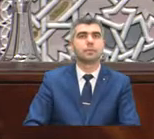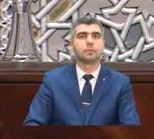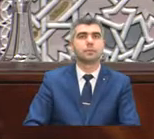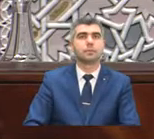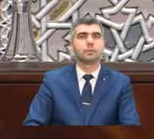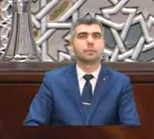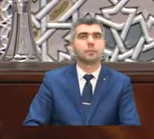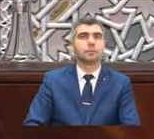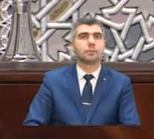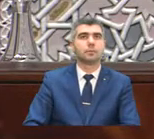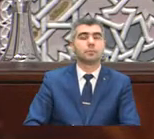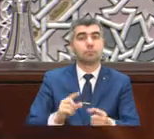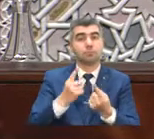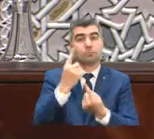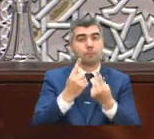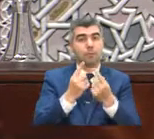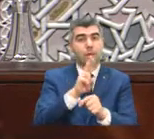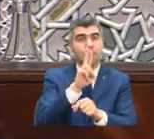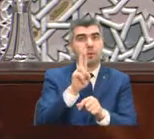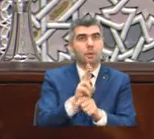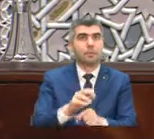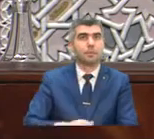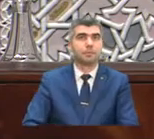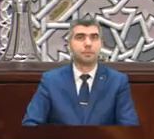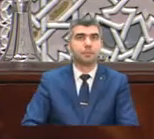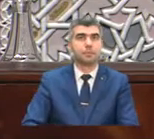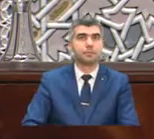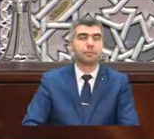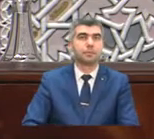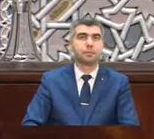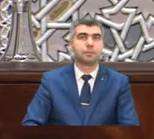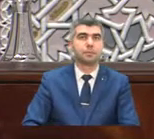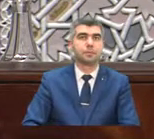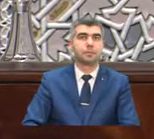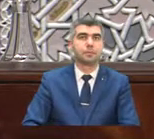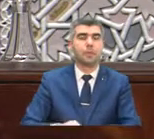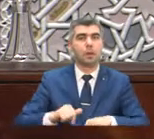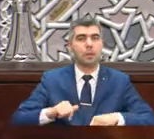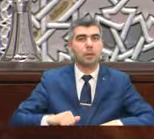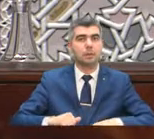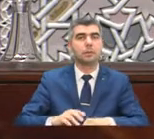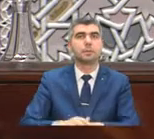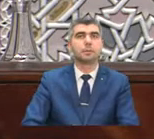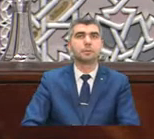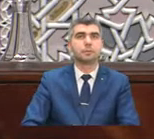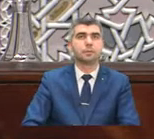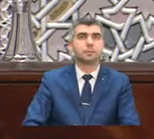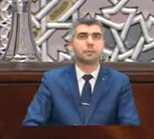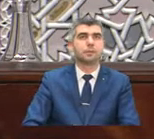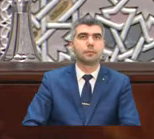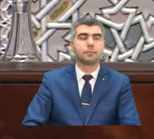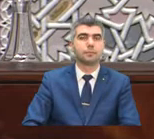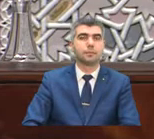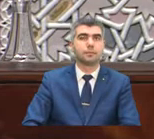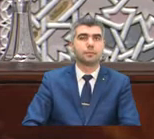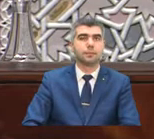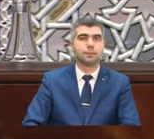هل هناك من تعقيب إضافي؟ كلمة لكم السيدة الوزيرة للرد.